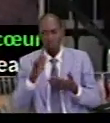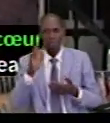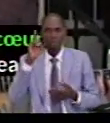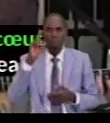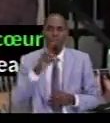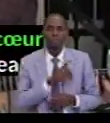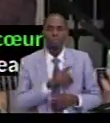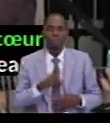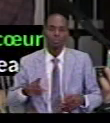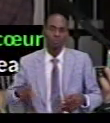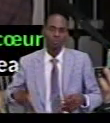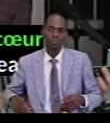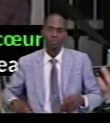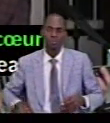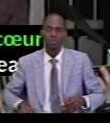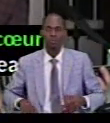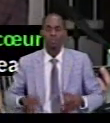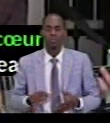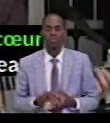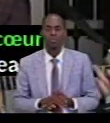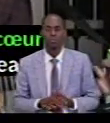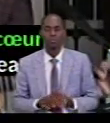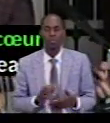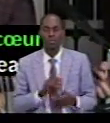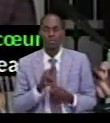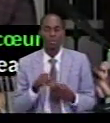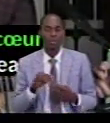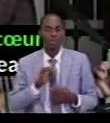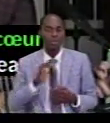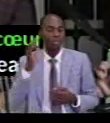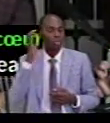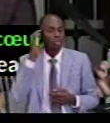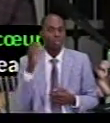Quand j'entends les désirs de ton cœur,